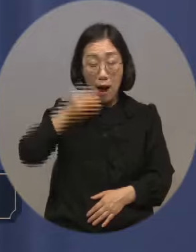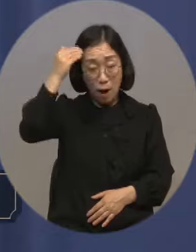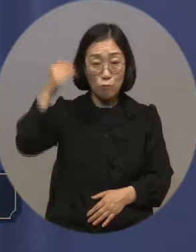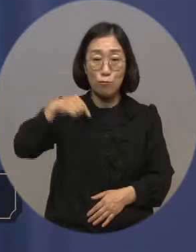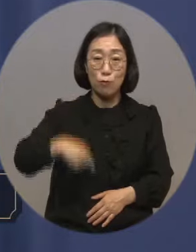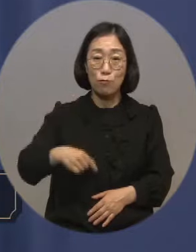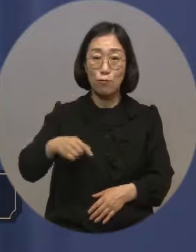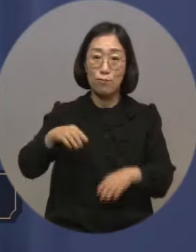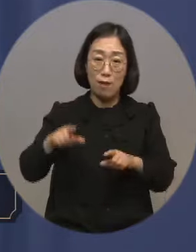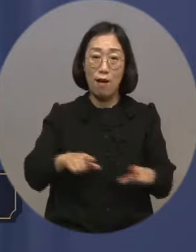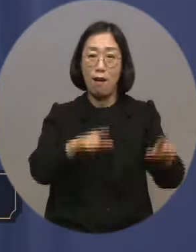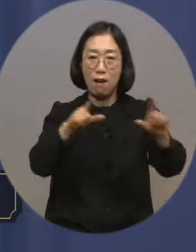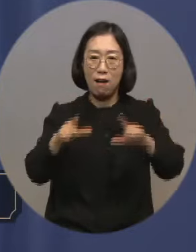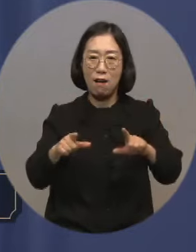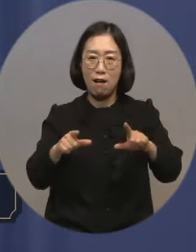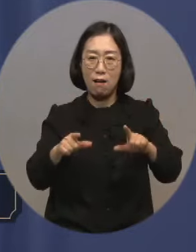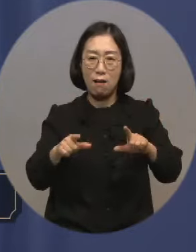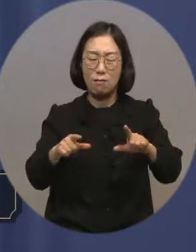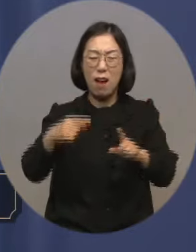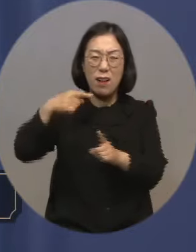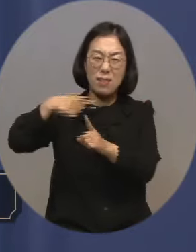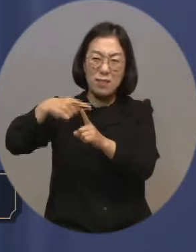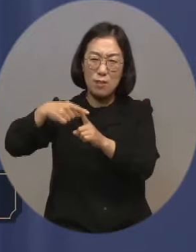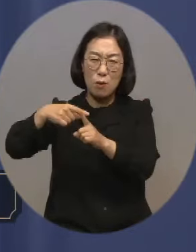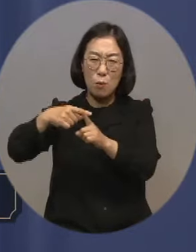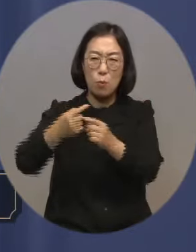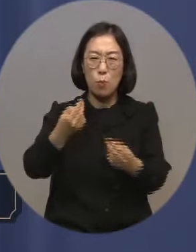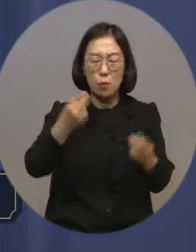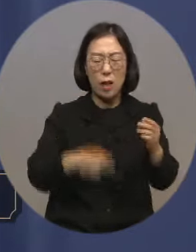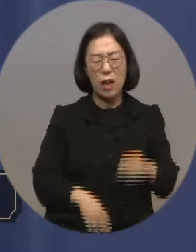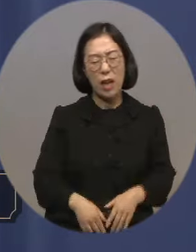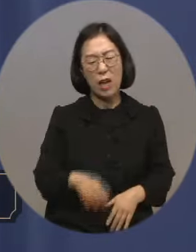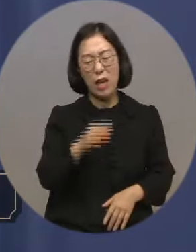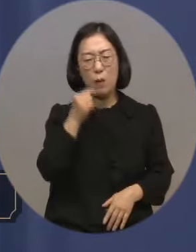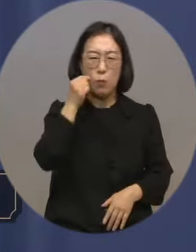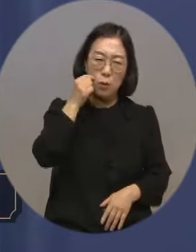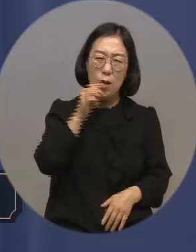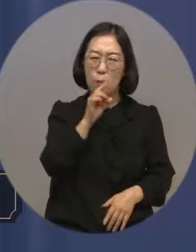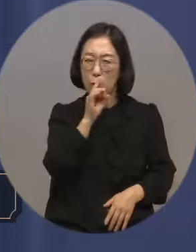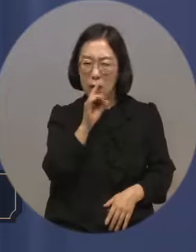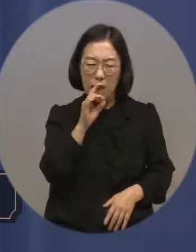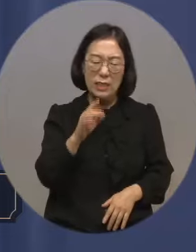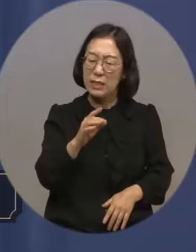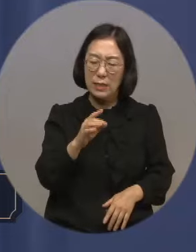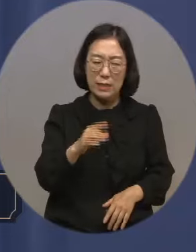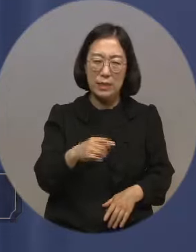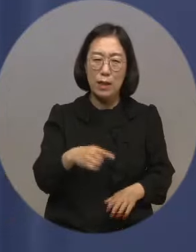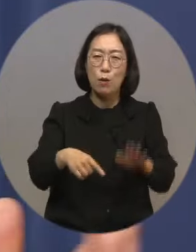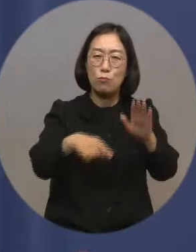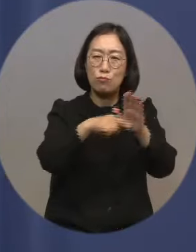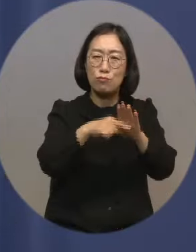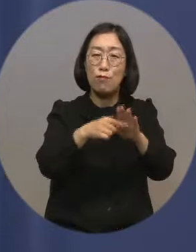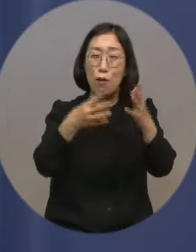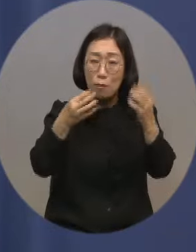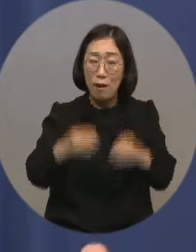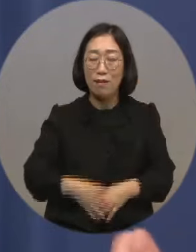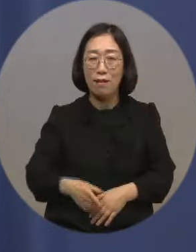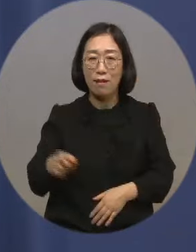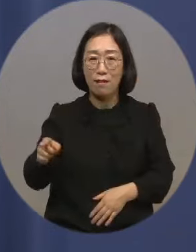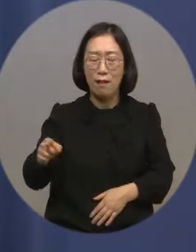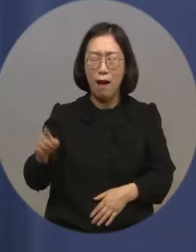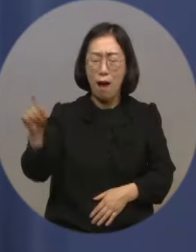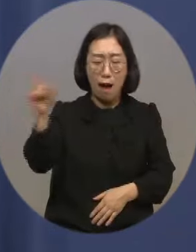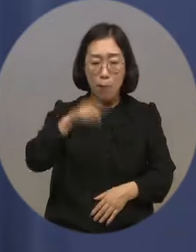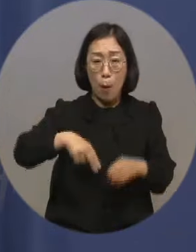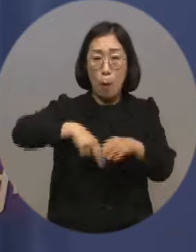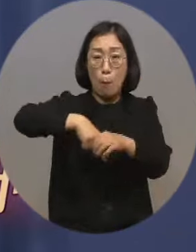내가 되는 쪽보다는 안 되는 쪽을 생각하고 지레 막 겁먹고 포기한 적도 많았던 것 같아요. 근데 이렇게